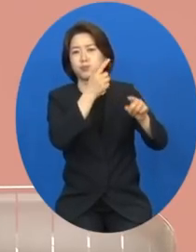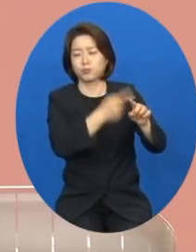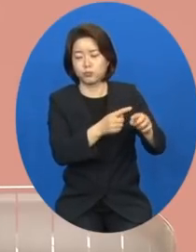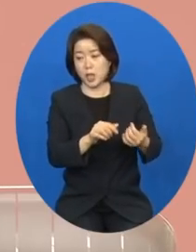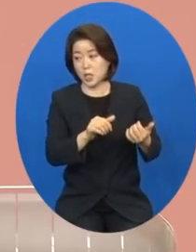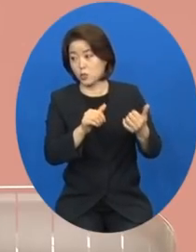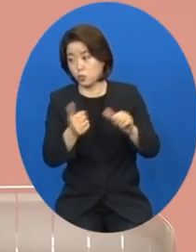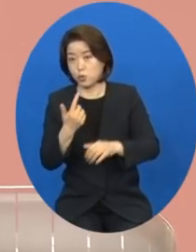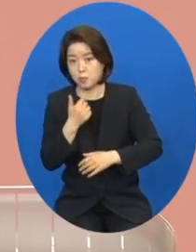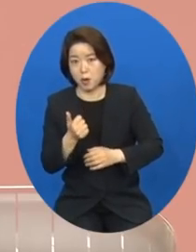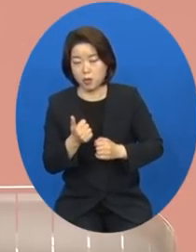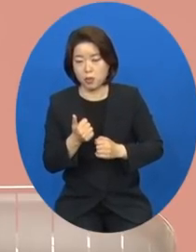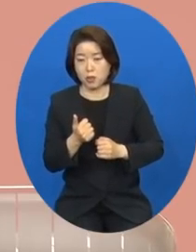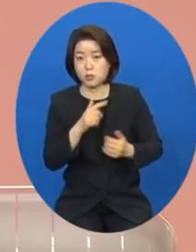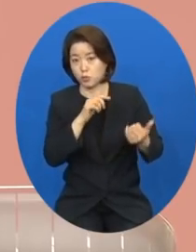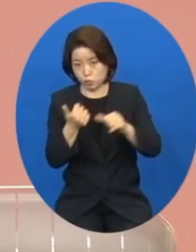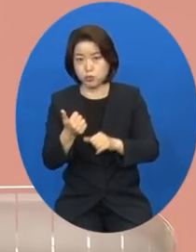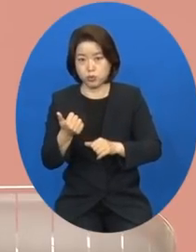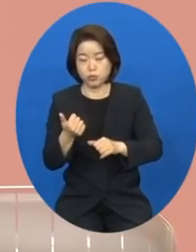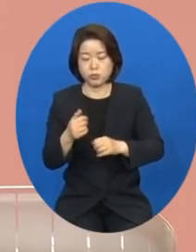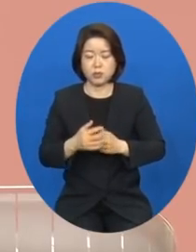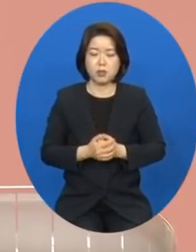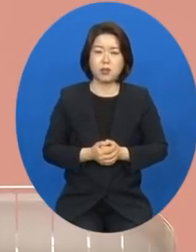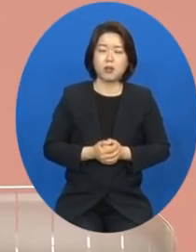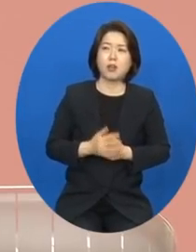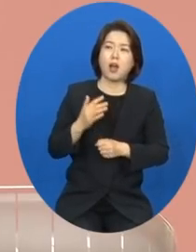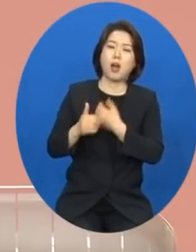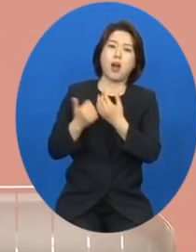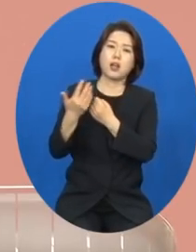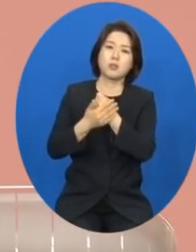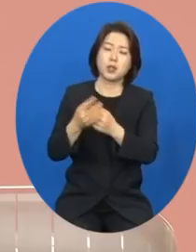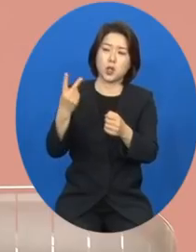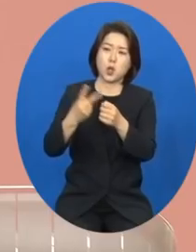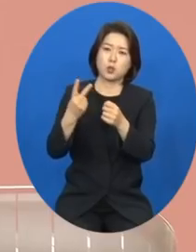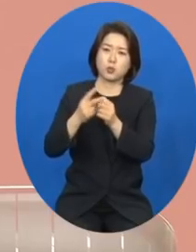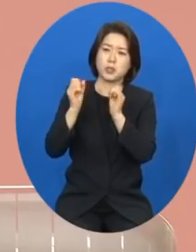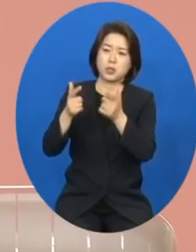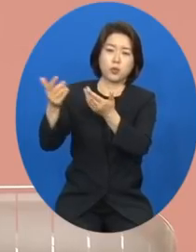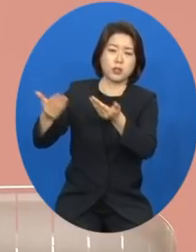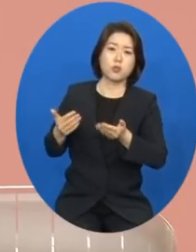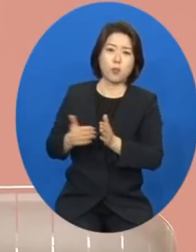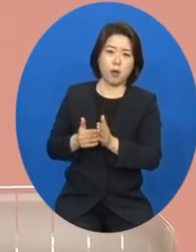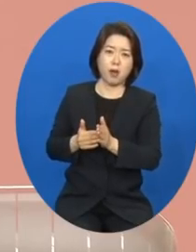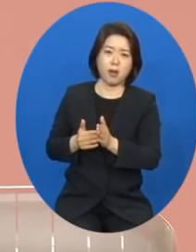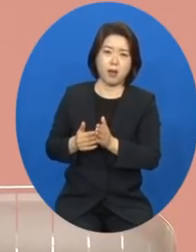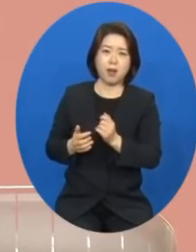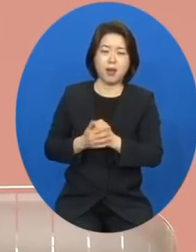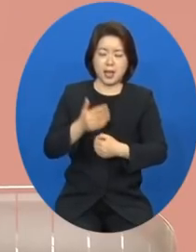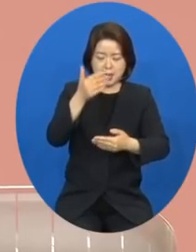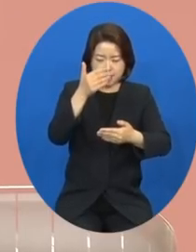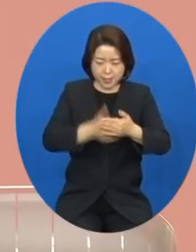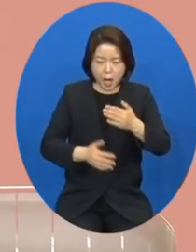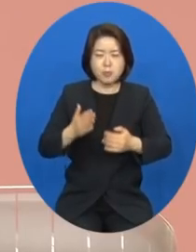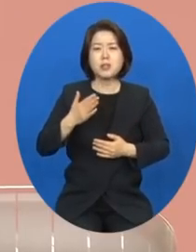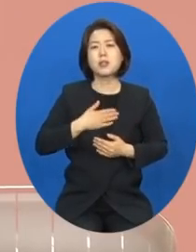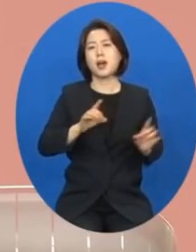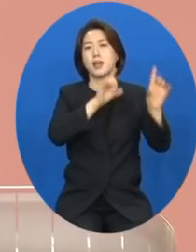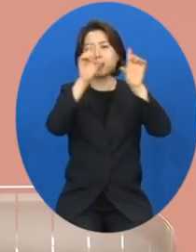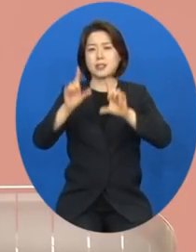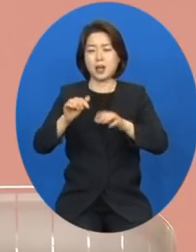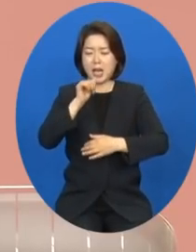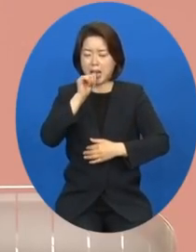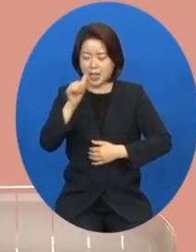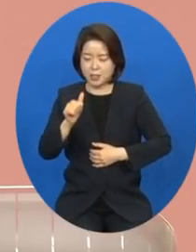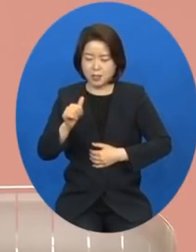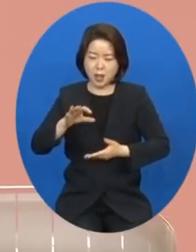뻔 하였는데 주는 거죠 그런 하나님의 정말 은혜로 두 번째 기회를 알게 졌구나 남은 나의 상 삶을 절대